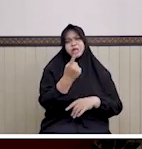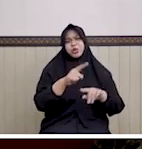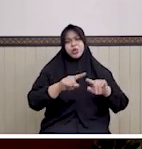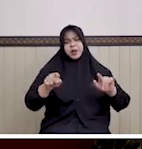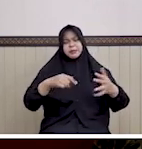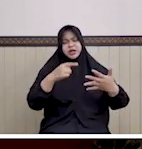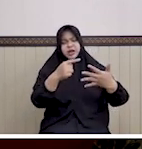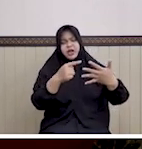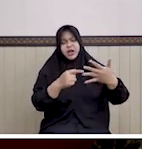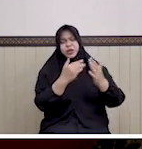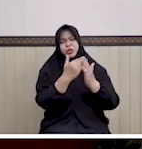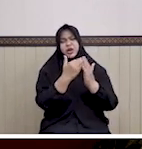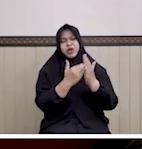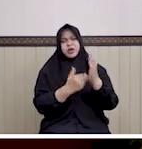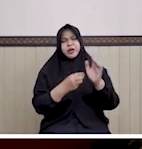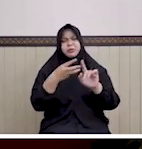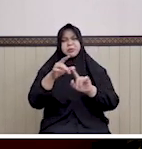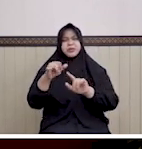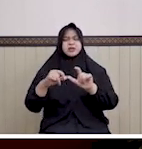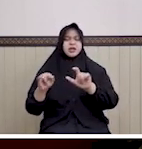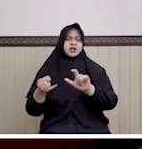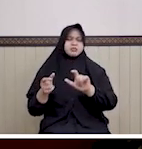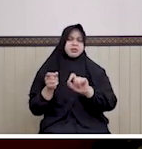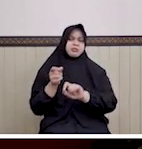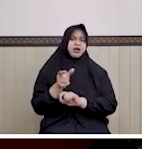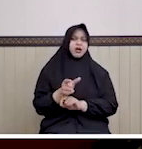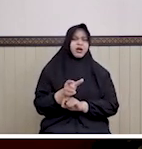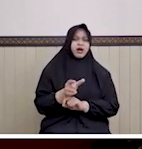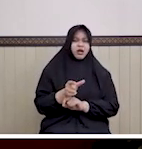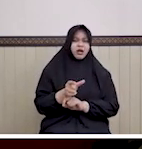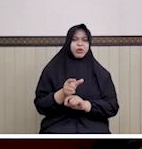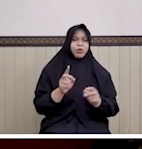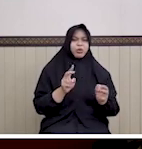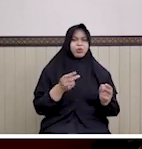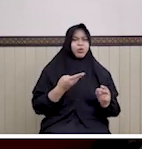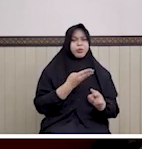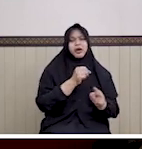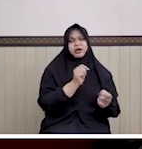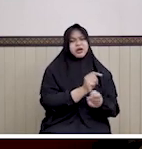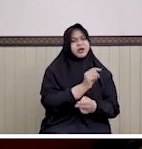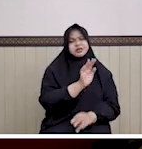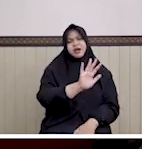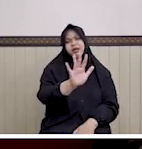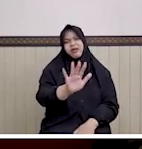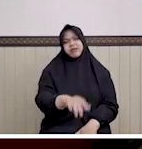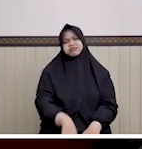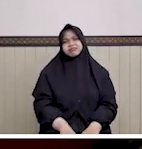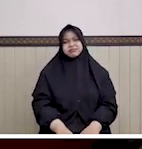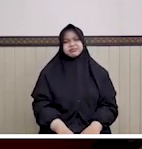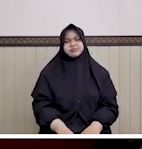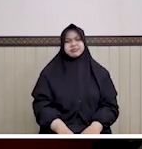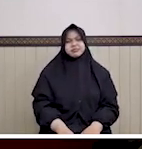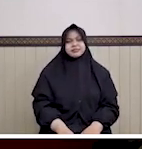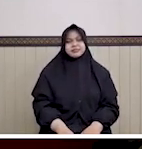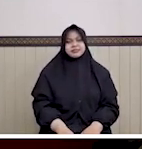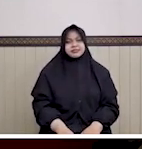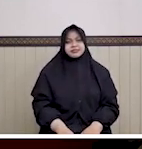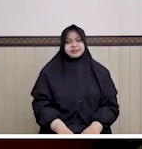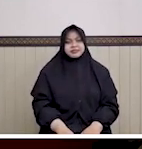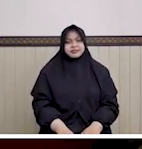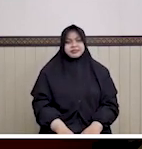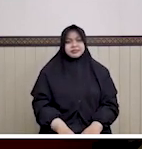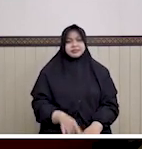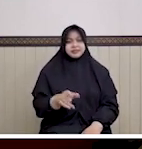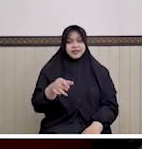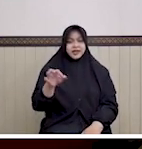di poin-poinnya BPJS tidak bisa karena ngomong prosesnya juga sulit juga bukan tegasin iya Eh kalau janji